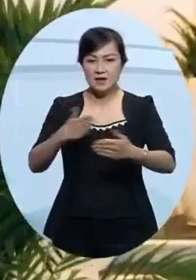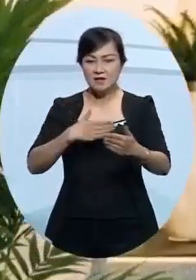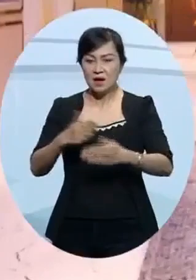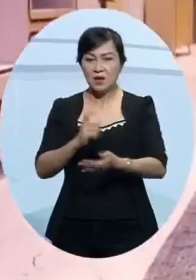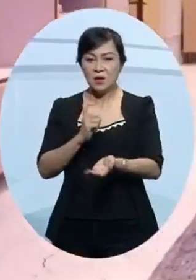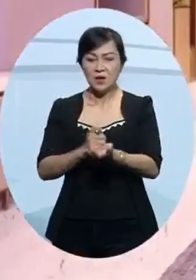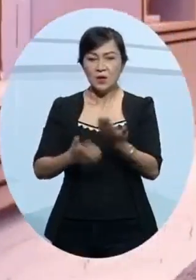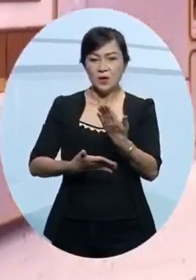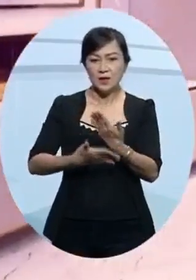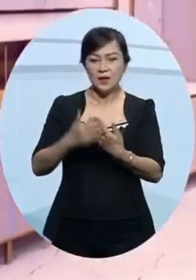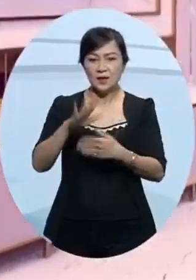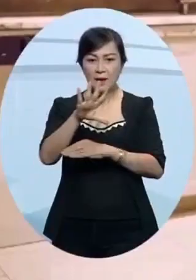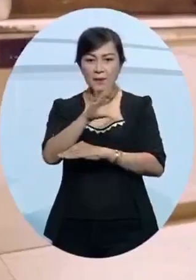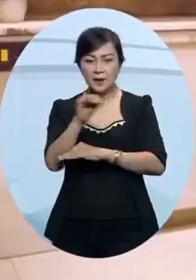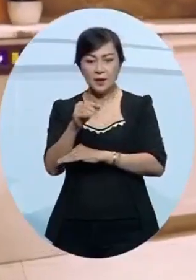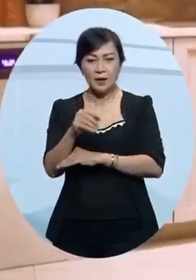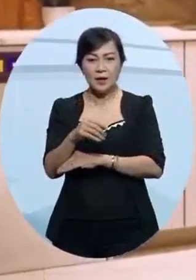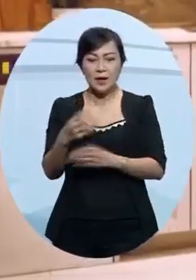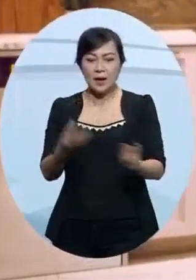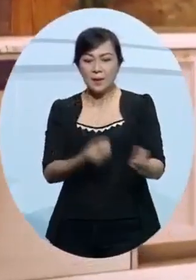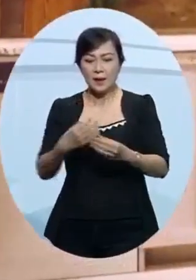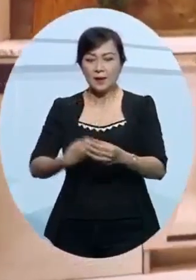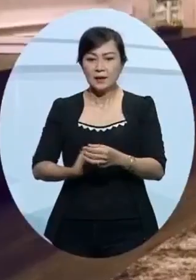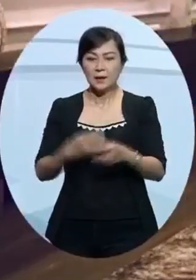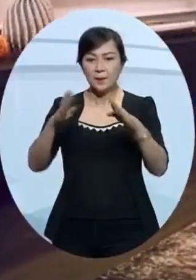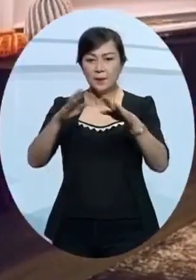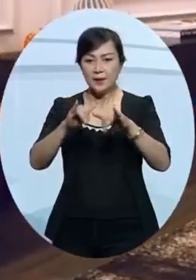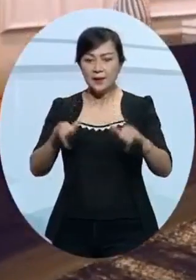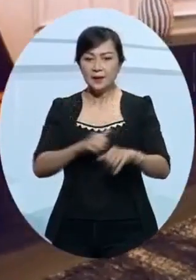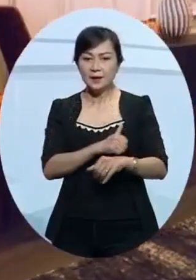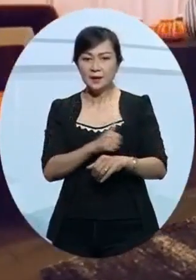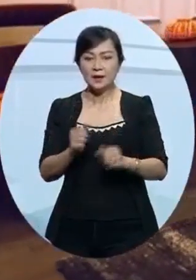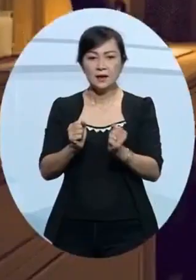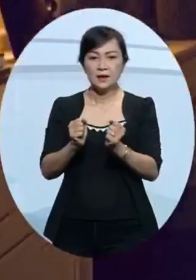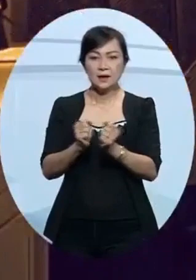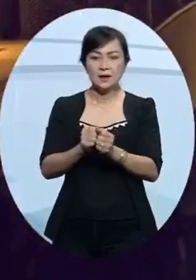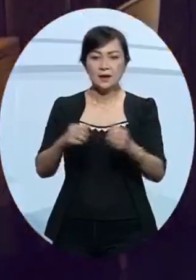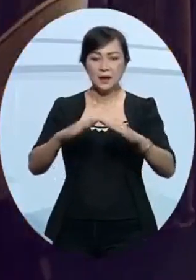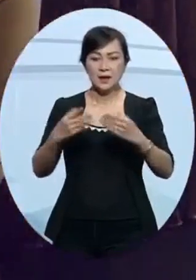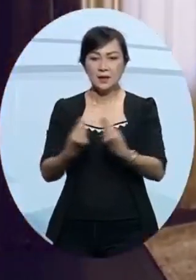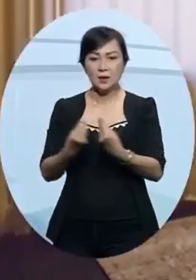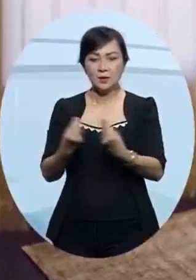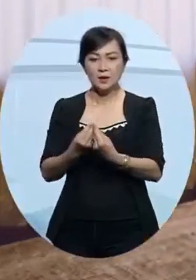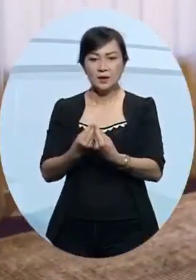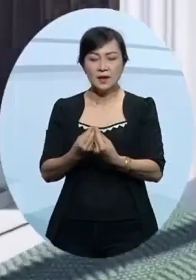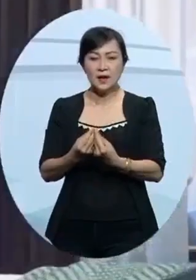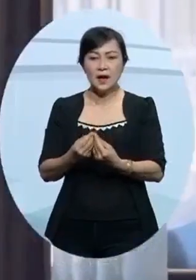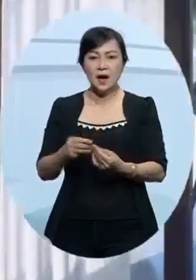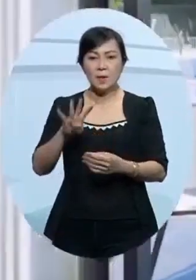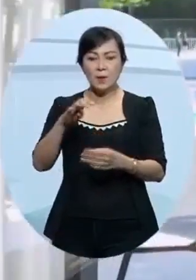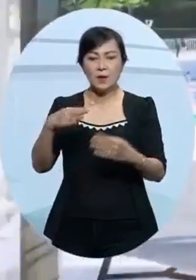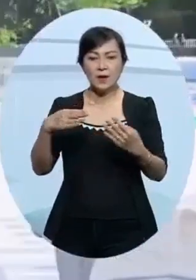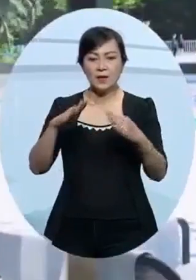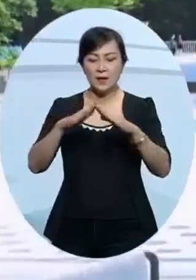đầy đủ tiện ích 5 sao, dự án sẽ góp phần mang lại cuộc sống bình yên cho cư dân. Đối với các nhà đầu tư, với phiên bản giới hạn gồm 40